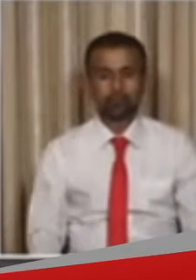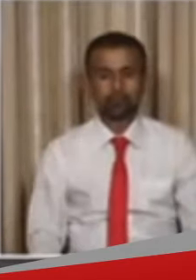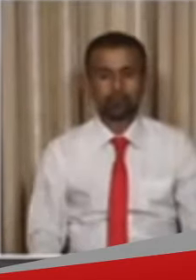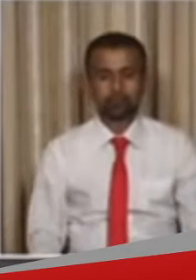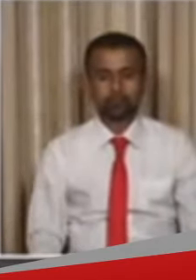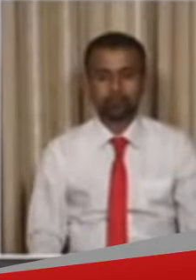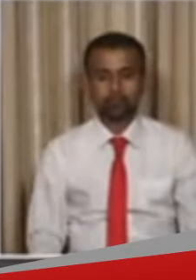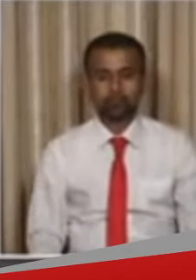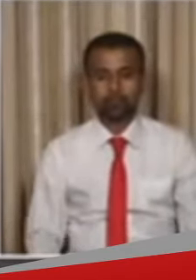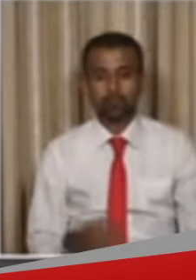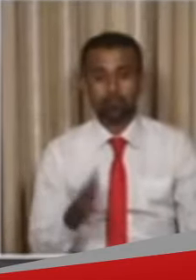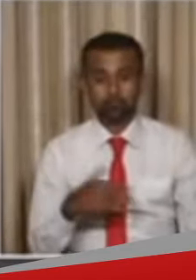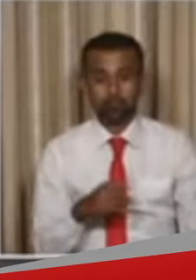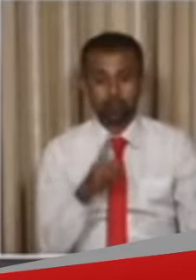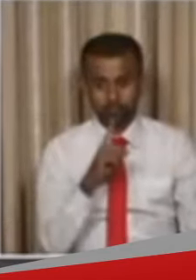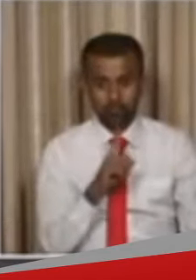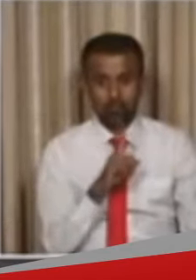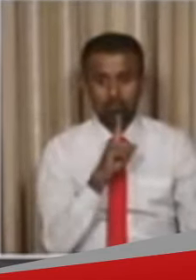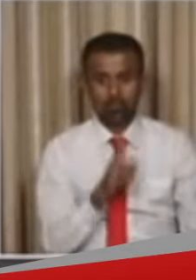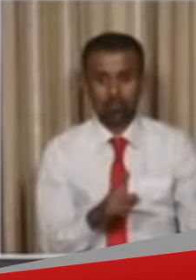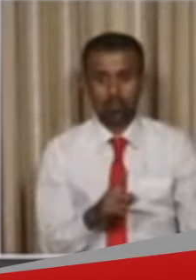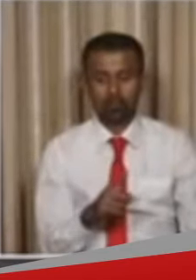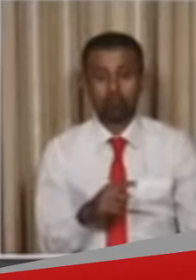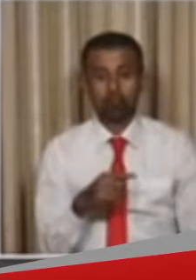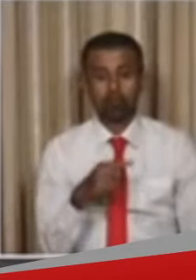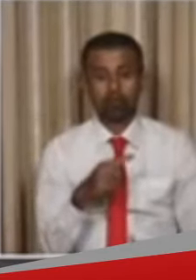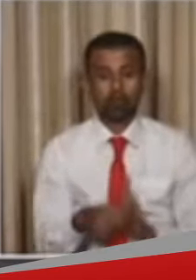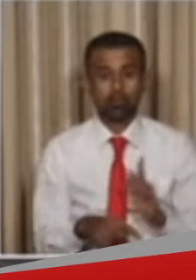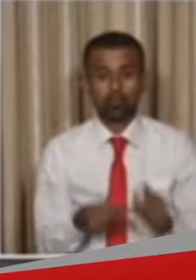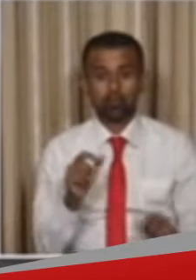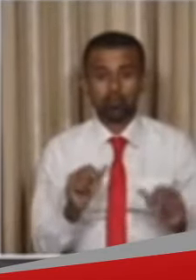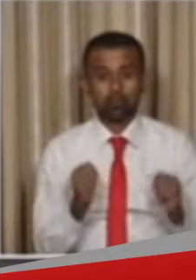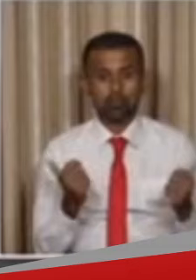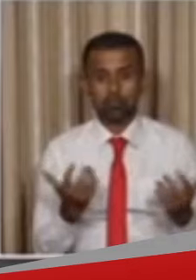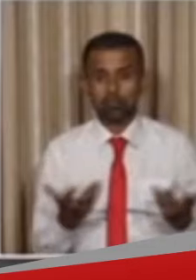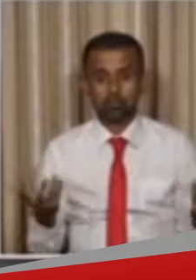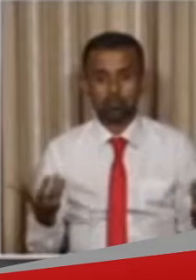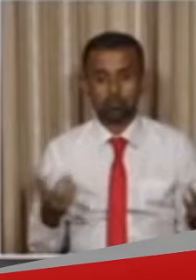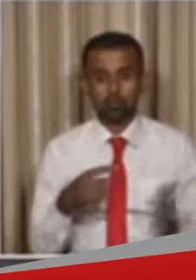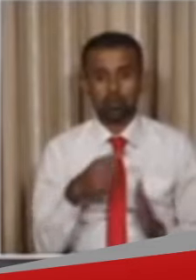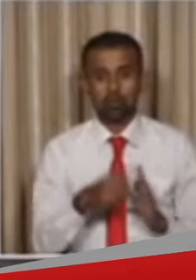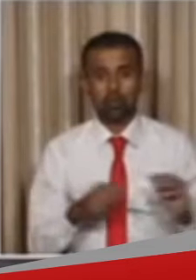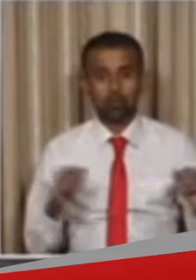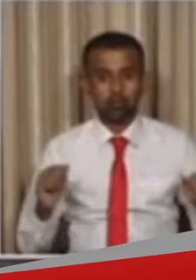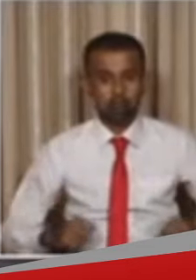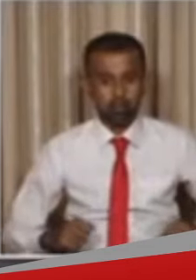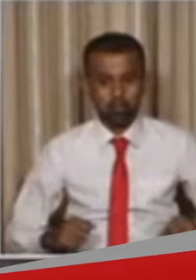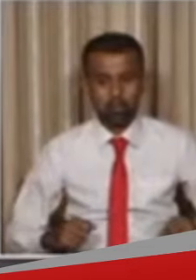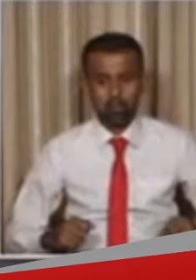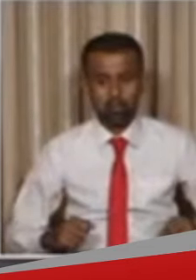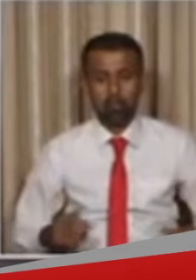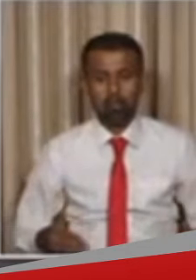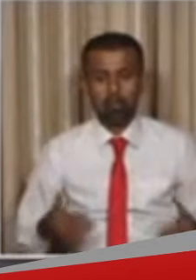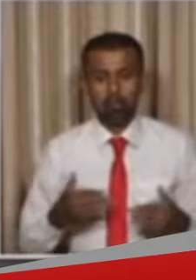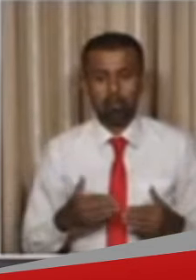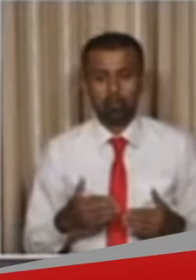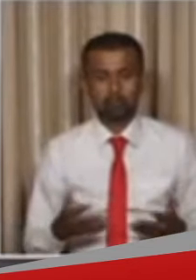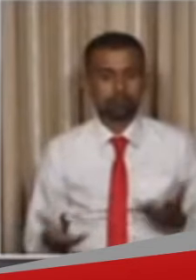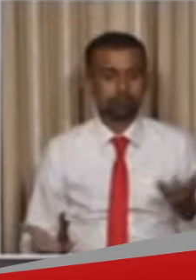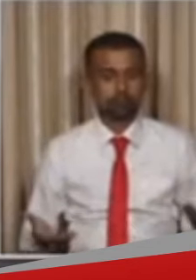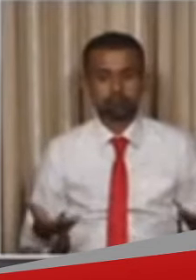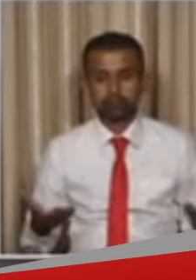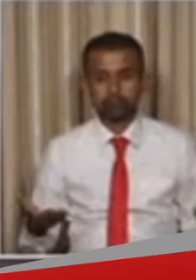වගේම තවත් එකක් ඔබතුමාට තියෙනවා. මේ රටේ මිනිසුන්ට ජීවත් වෙන්න බැරි හින්දා, රට කඩන් වැටිච්ච හින්දා අද යන්නේ නැ මන්